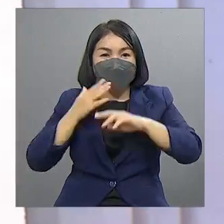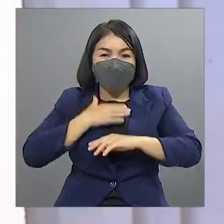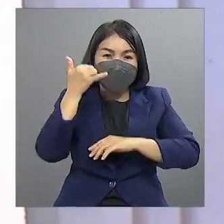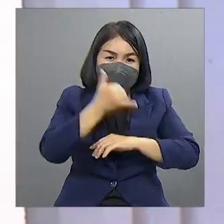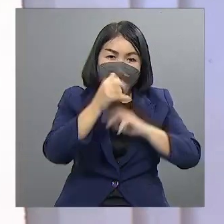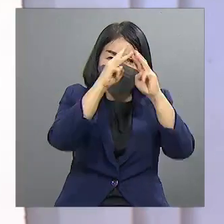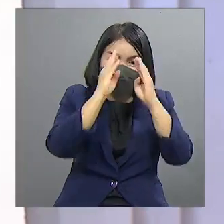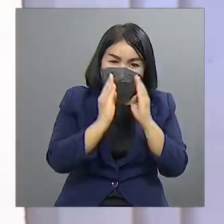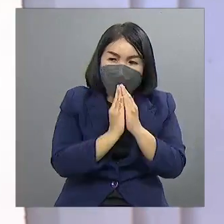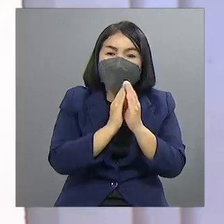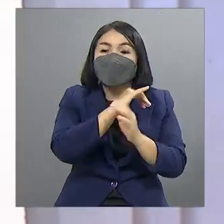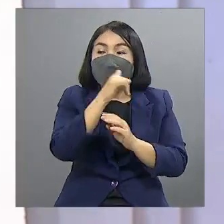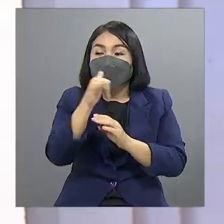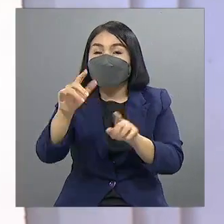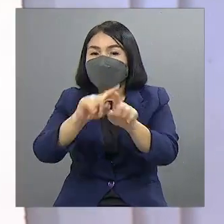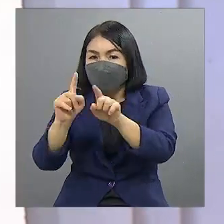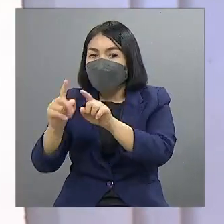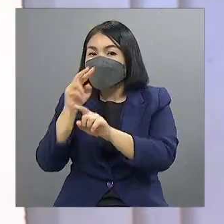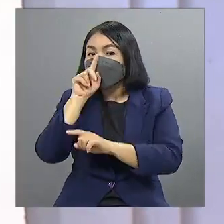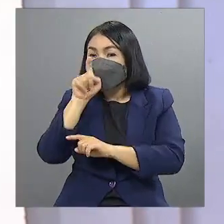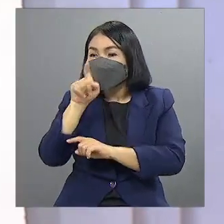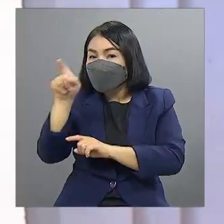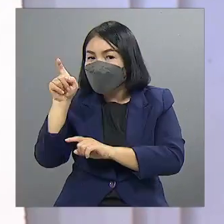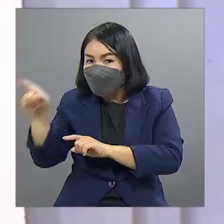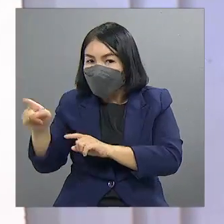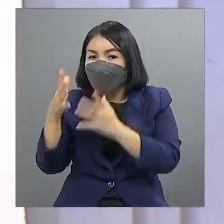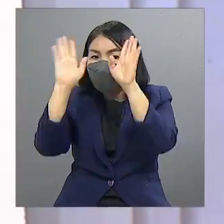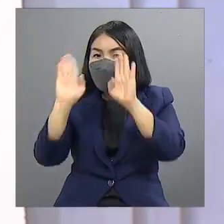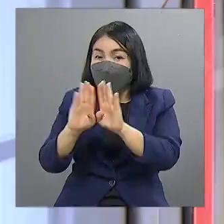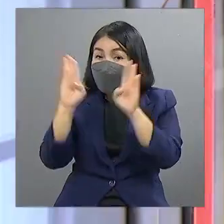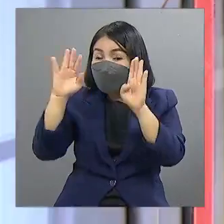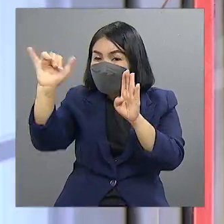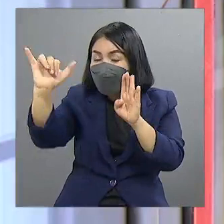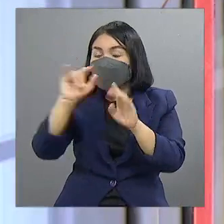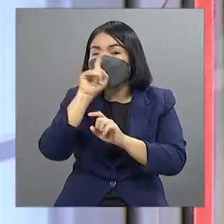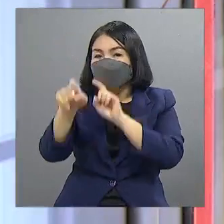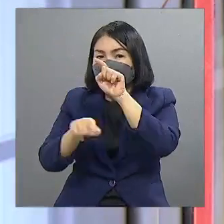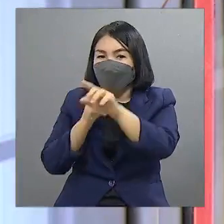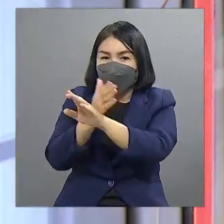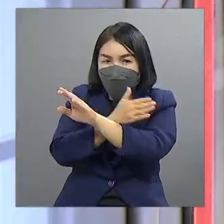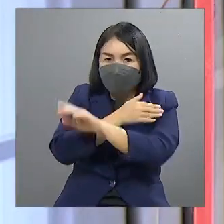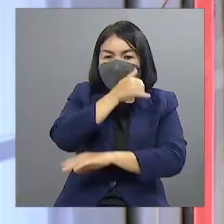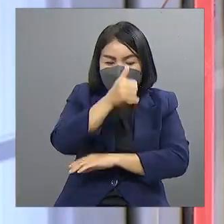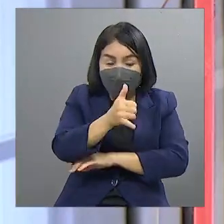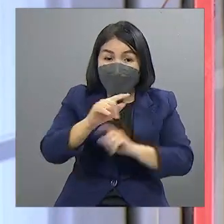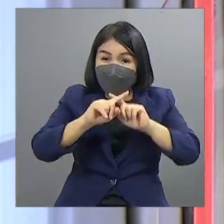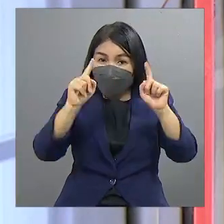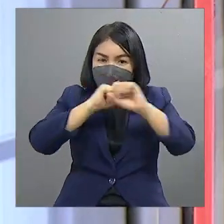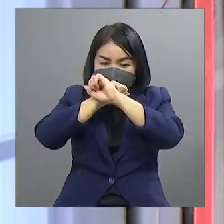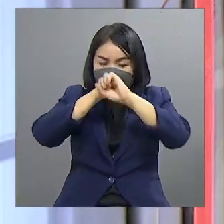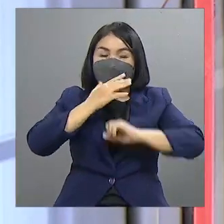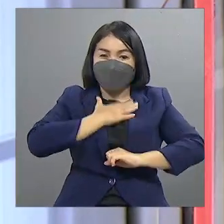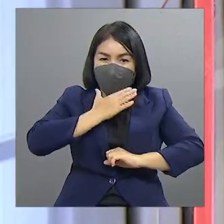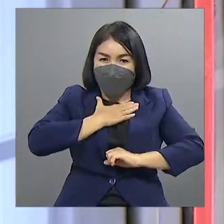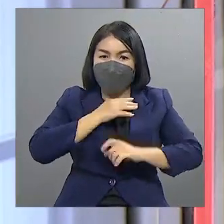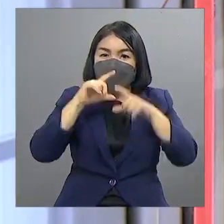ณฑ์ต่างๆเนี่ยตรวจสอบว่าสถานการณ์โควิด19เนี่ยเขาเปิดด้วยหรือเปล่าน ะครับแต่ก็ยังดูแลตัวเองไปเที่ยวก็ต้องยกการ์ดอยู่สูง